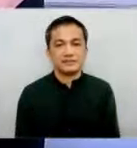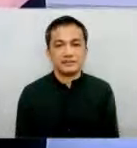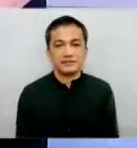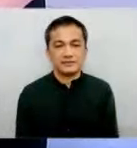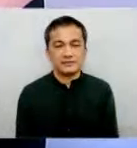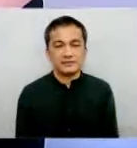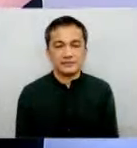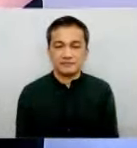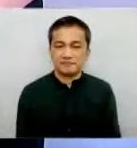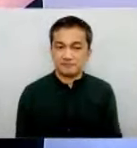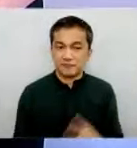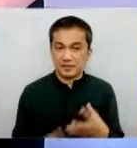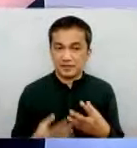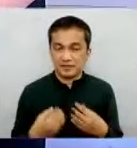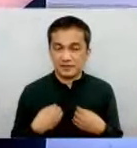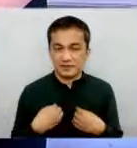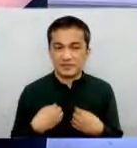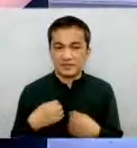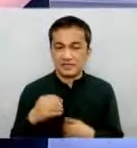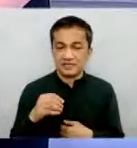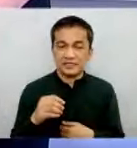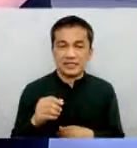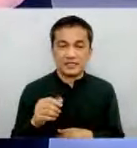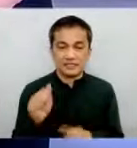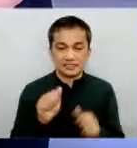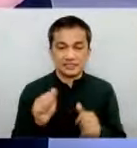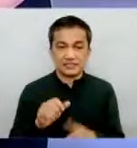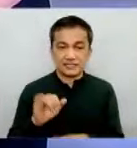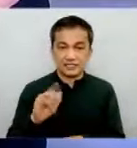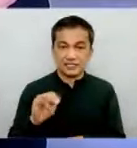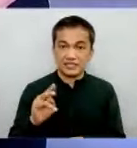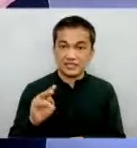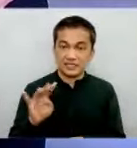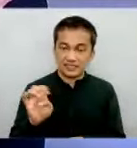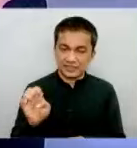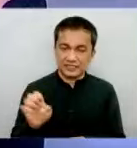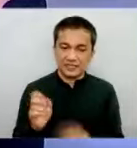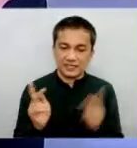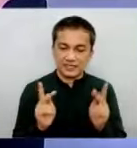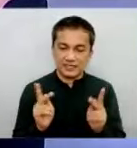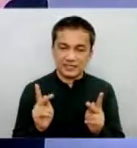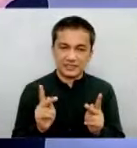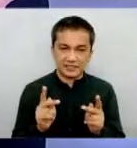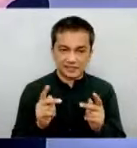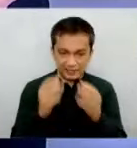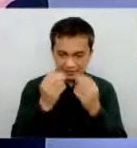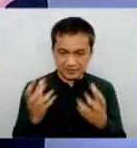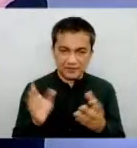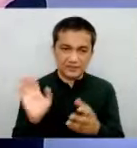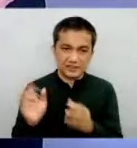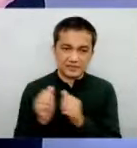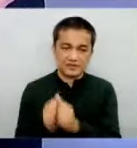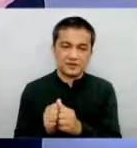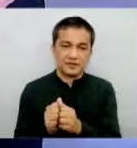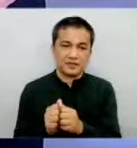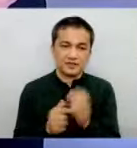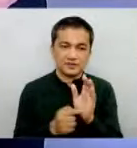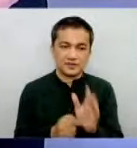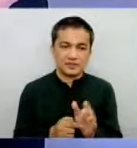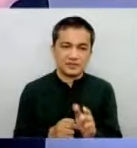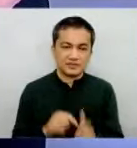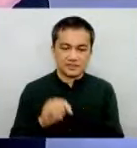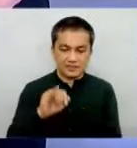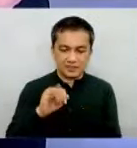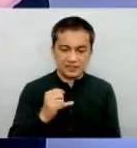aminado si Lavender Field star Janine Gutierrez. Nakinilig siya sa revelation ng kanyang kasama sa show na si Jericho